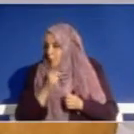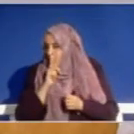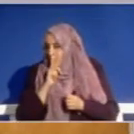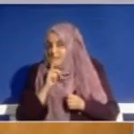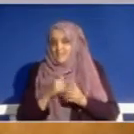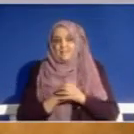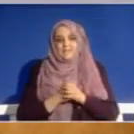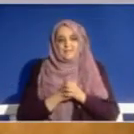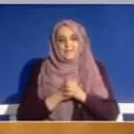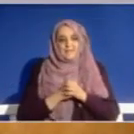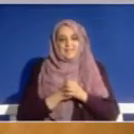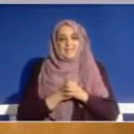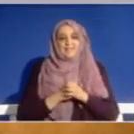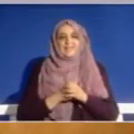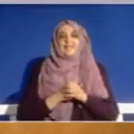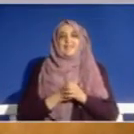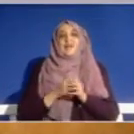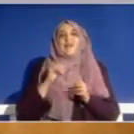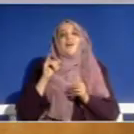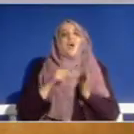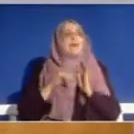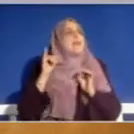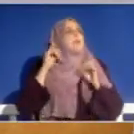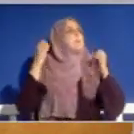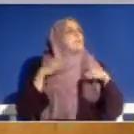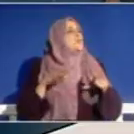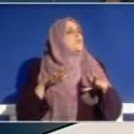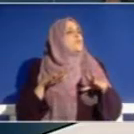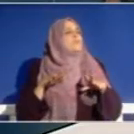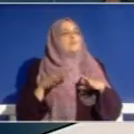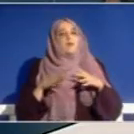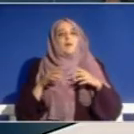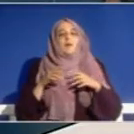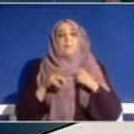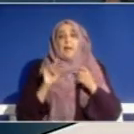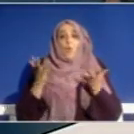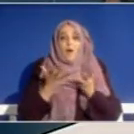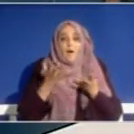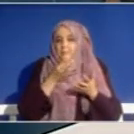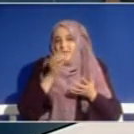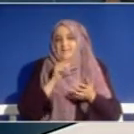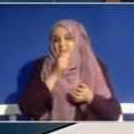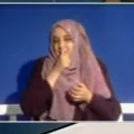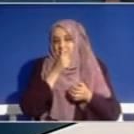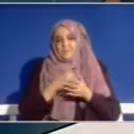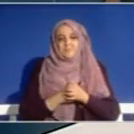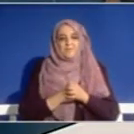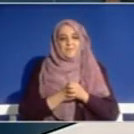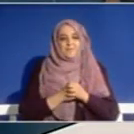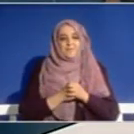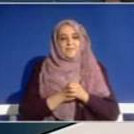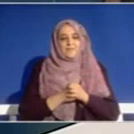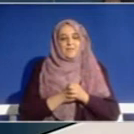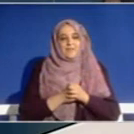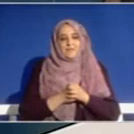عالي لكن كي يتعلق الامر بهذاك الشيء اللي صار يقولوا بصوت غير مسموع خلاص خلاص معناها راه الدال اللي عليه عرف نعم.